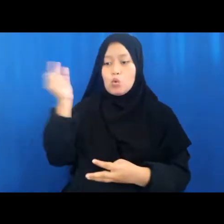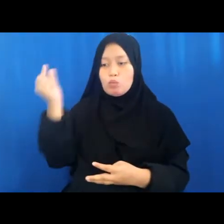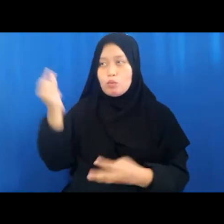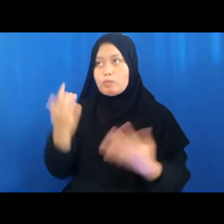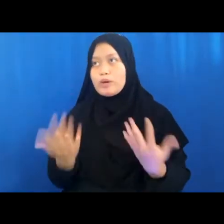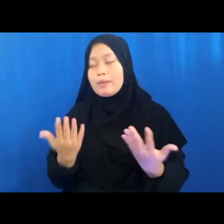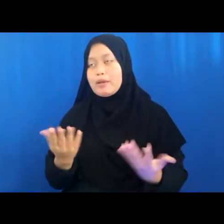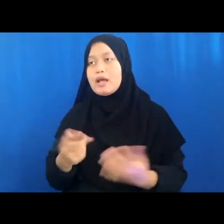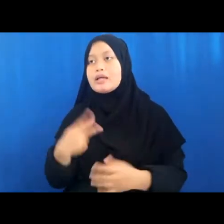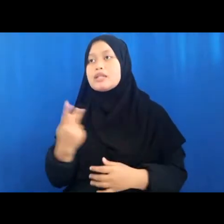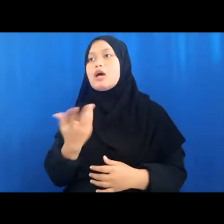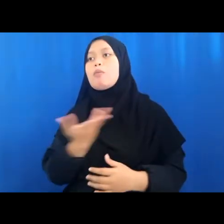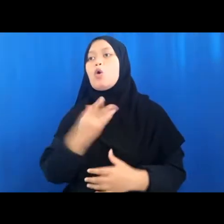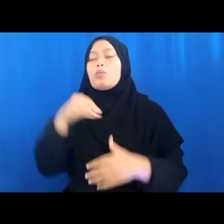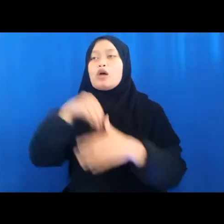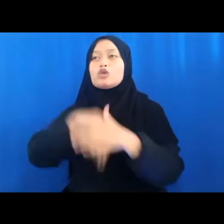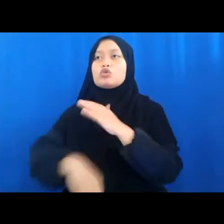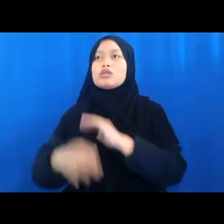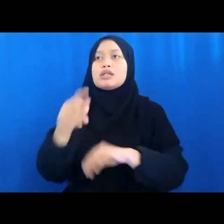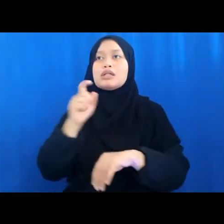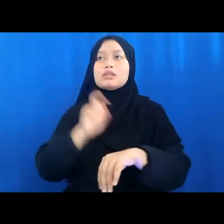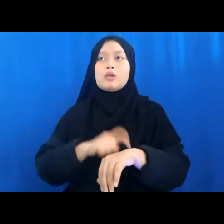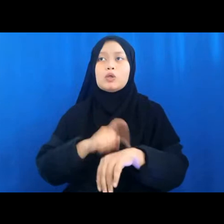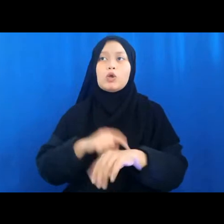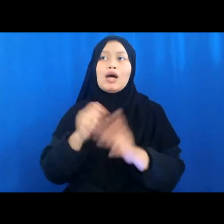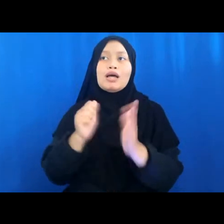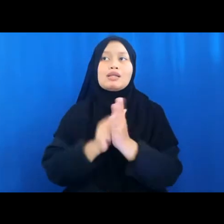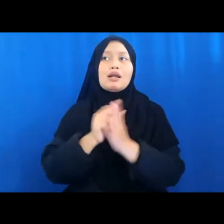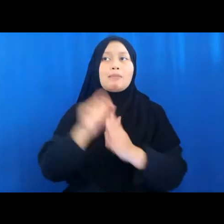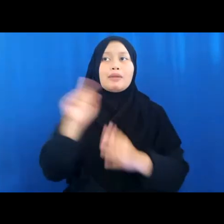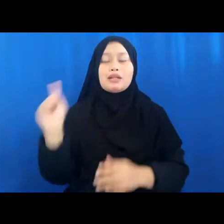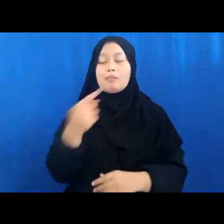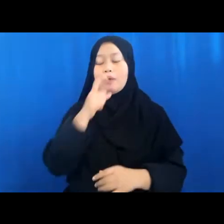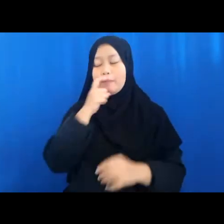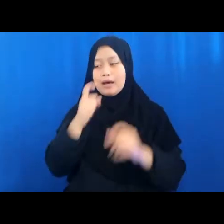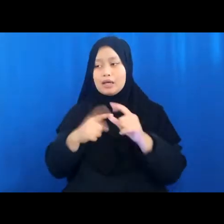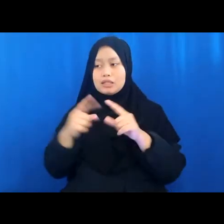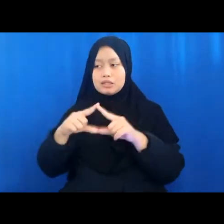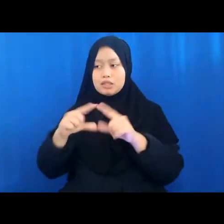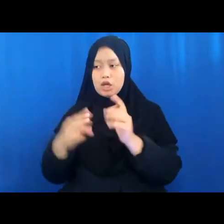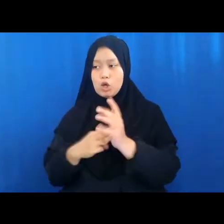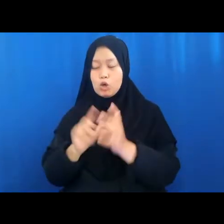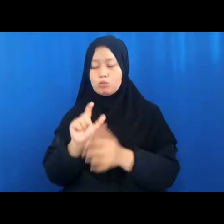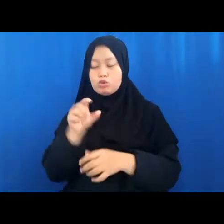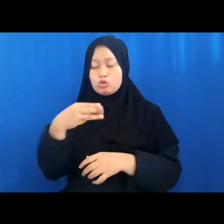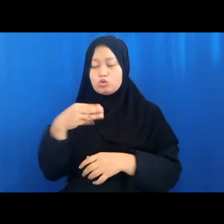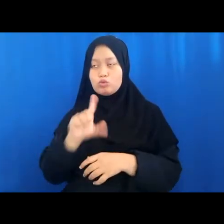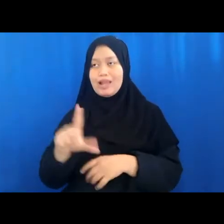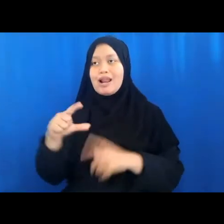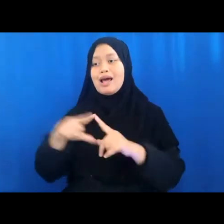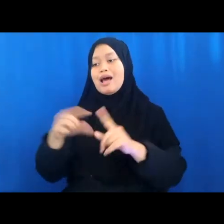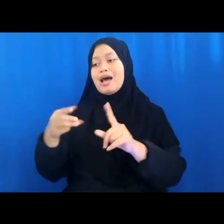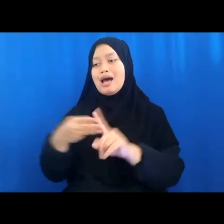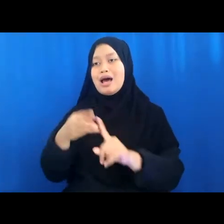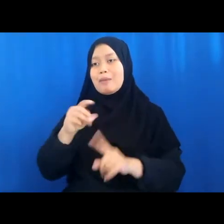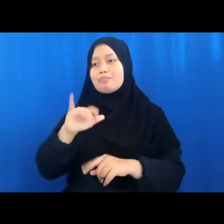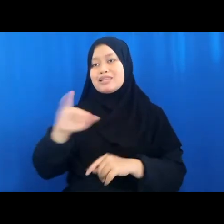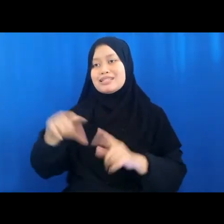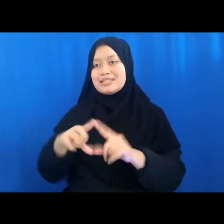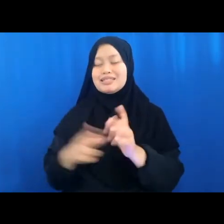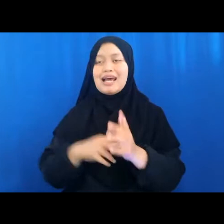masuk ke sesi pertama yakni dari Pak semuel abrijani penyerapan beliau adalah founder